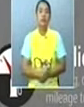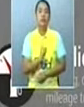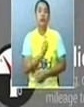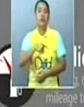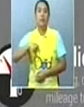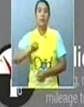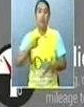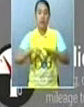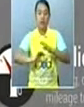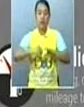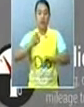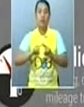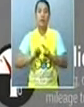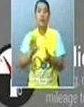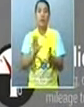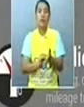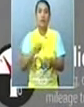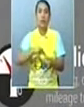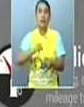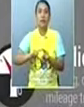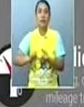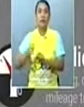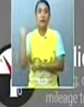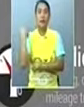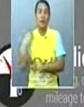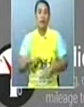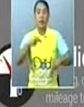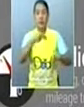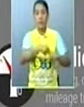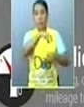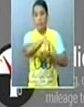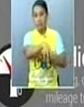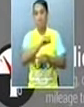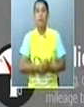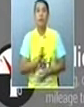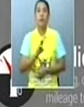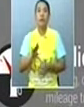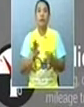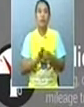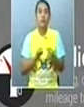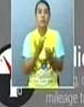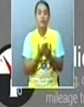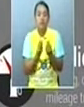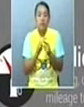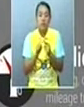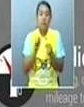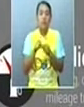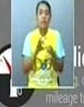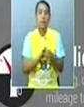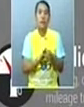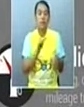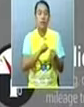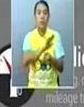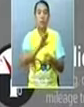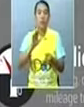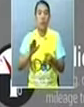Fulio ช่วยบันทึกราคาน้ำมันปริมาณน้ำมันปั๊มที่เติมจากนั้นระบบจะคำนวณอัตราสิ้นเปลืองของเชื้อเพลิงแต่ละถังซึ่งจะ